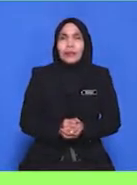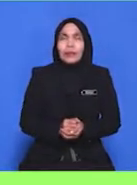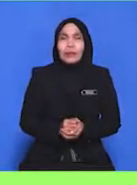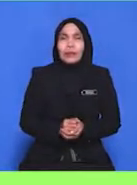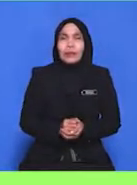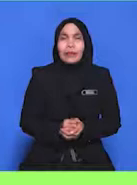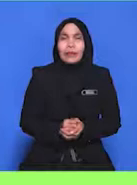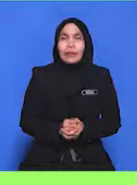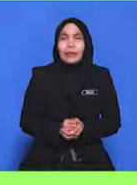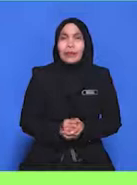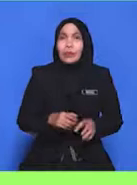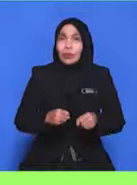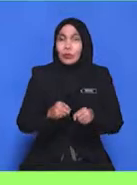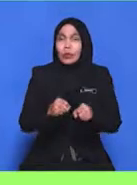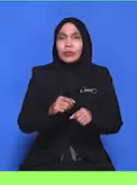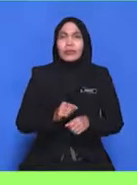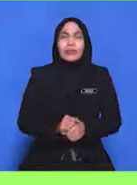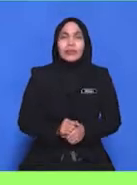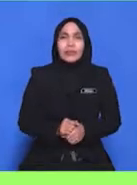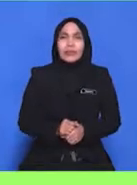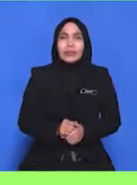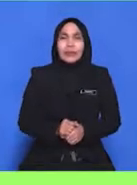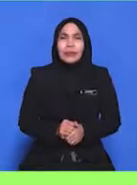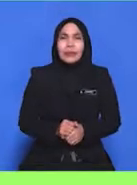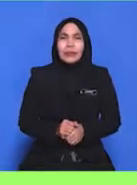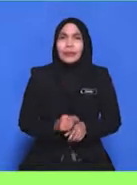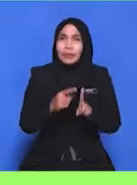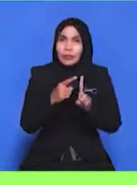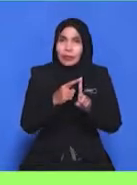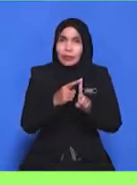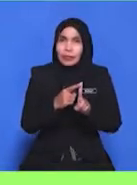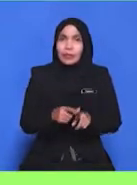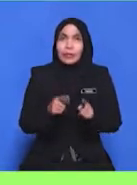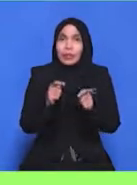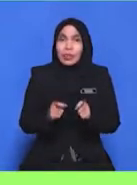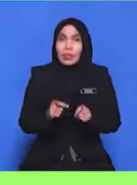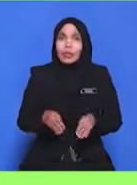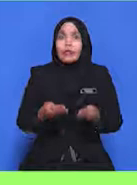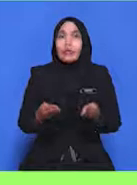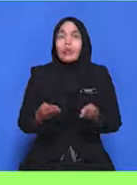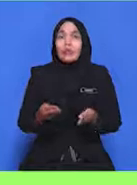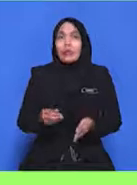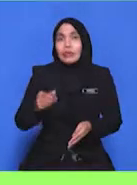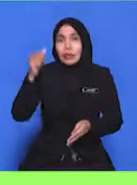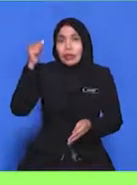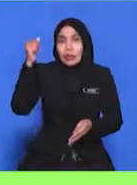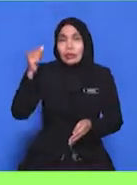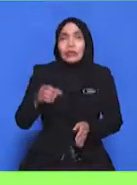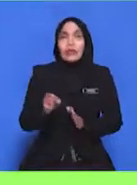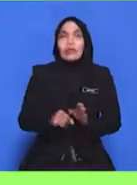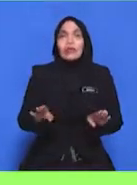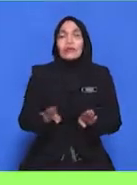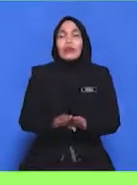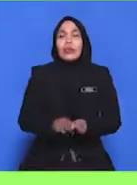beliau dalam kerajaan Umayyah ialah, pertama, menetapkan bahasa Arab sebagai bahasa rasmi